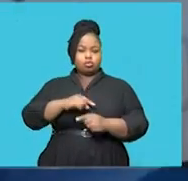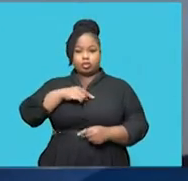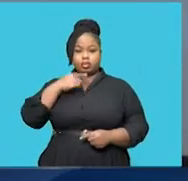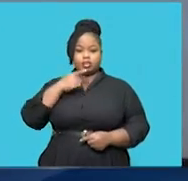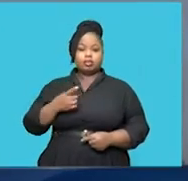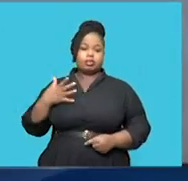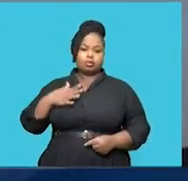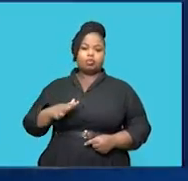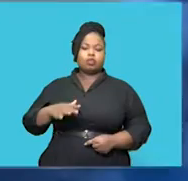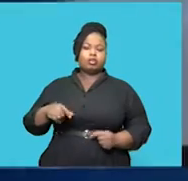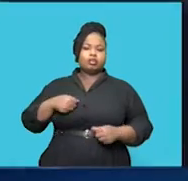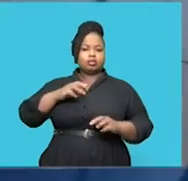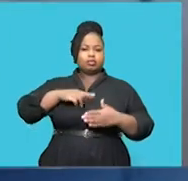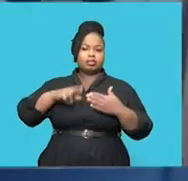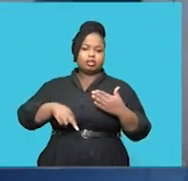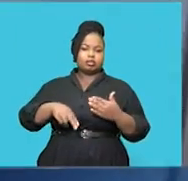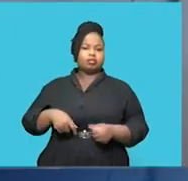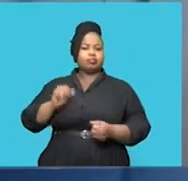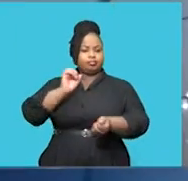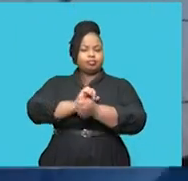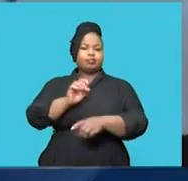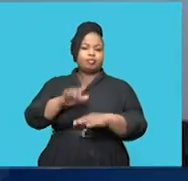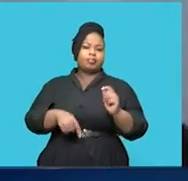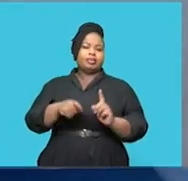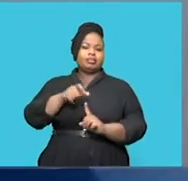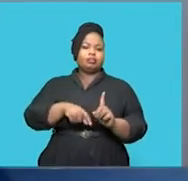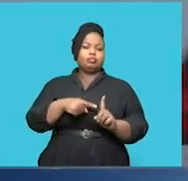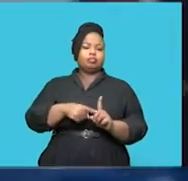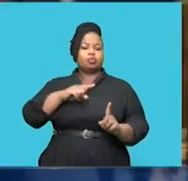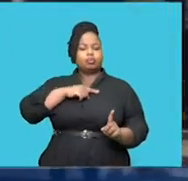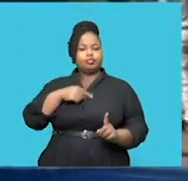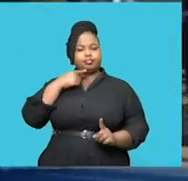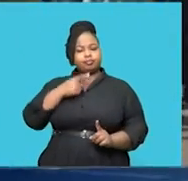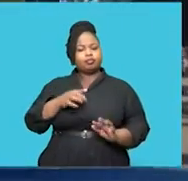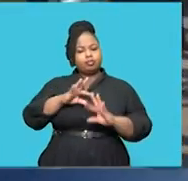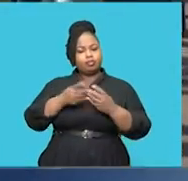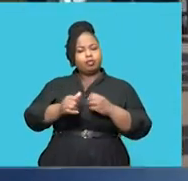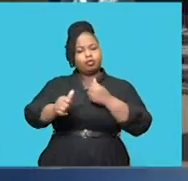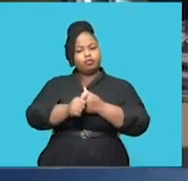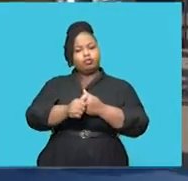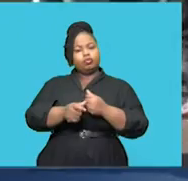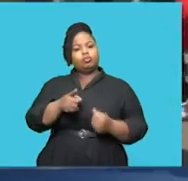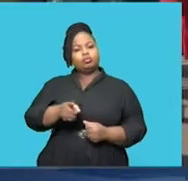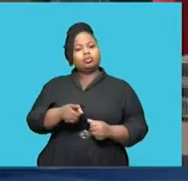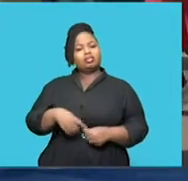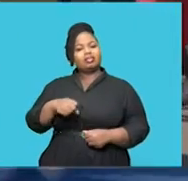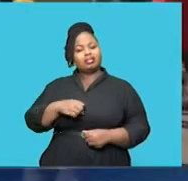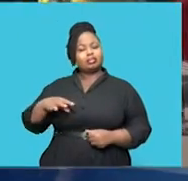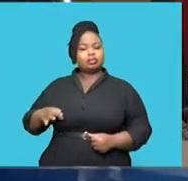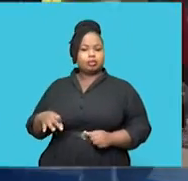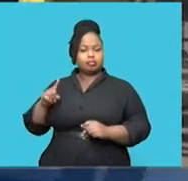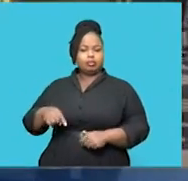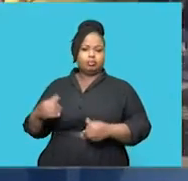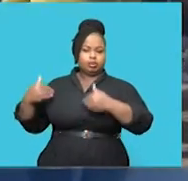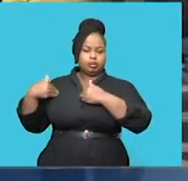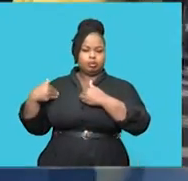besithi bafuna iziphumo ezibambekayo ukuba kwenzeke izinto ngokusemdleni wabasebenzi, bekwathi